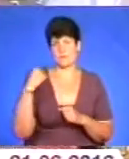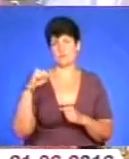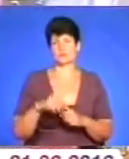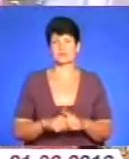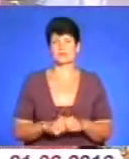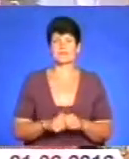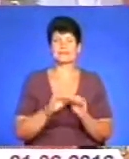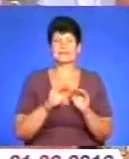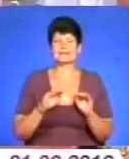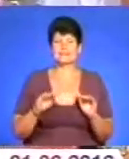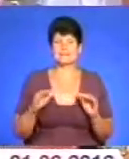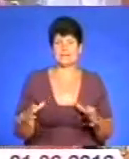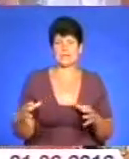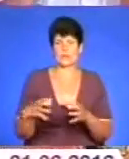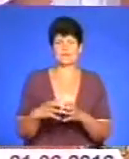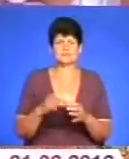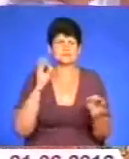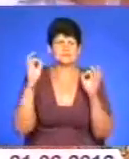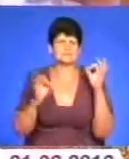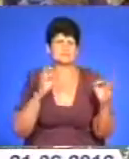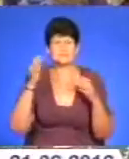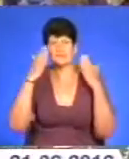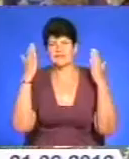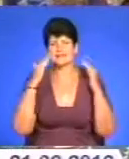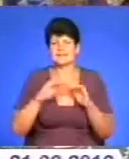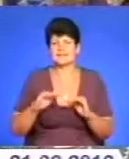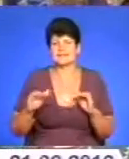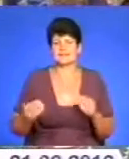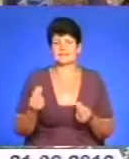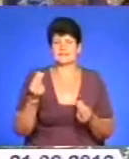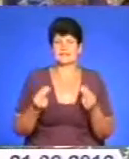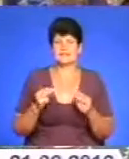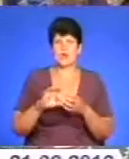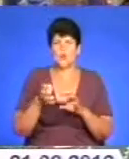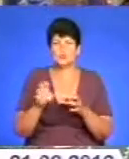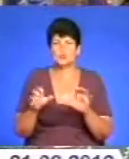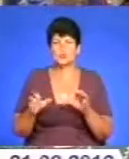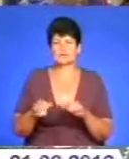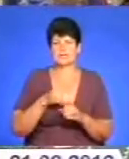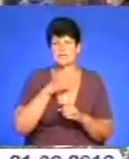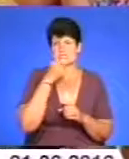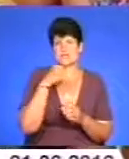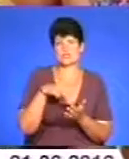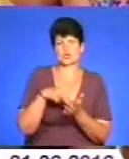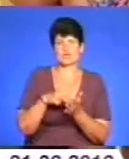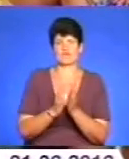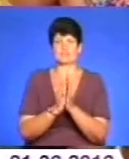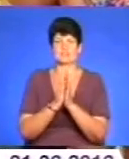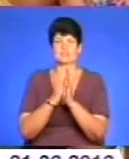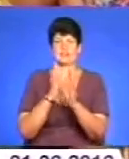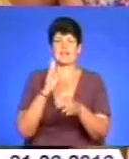На дитячій локації шумно і весело. Менші малюки тут бавляться конструктором, старші стоять в черзі на